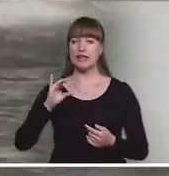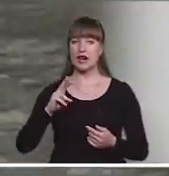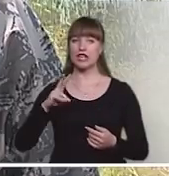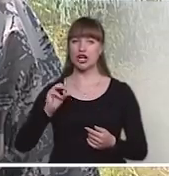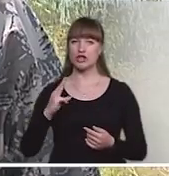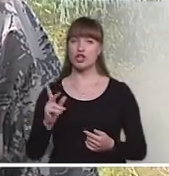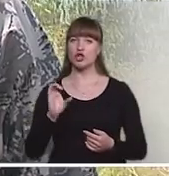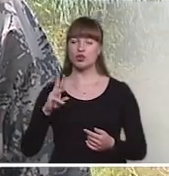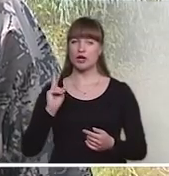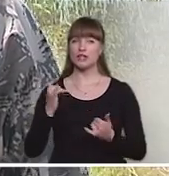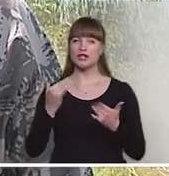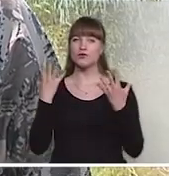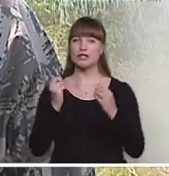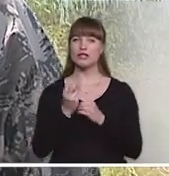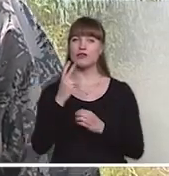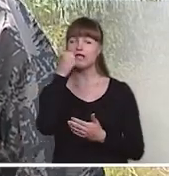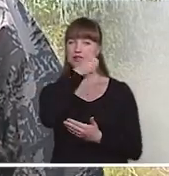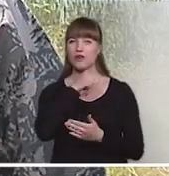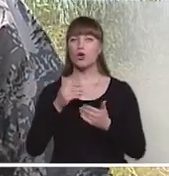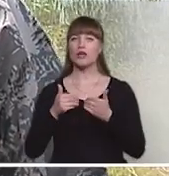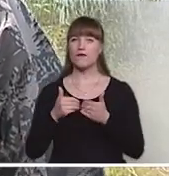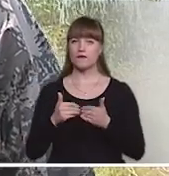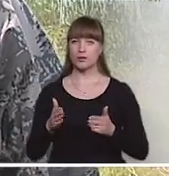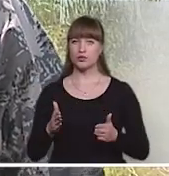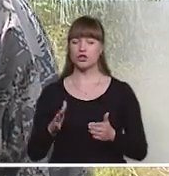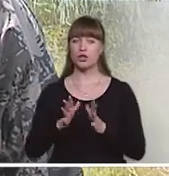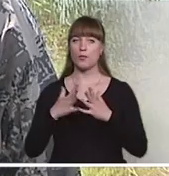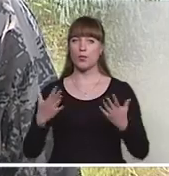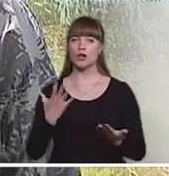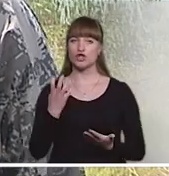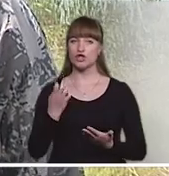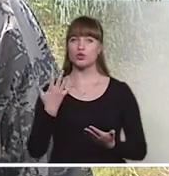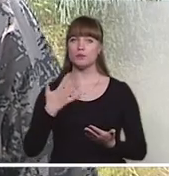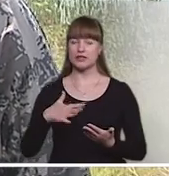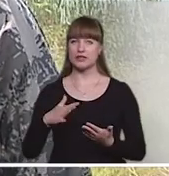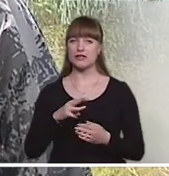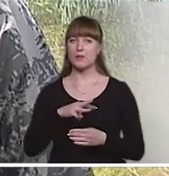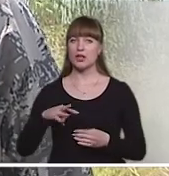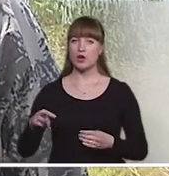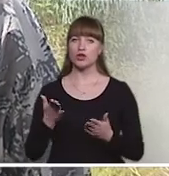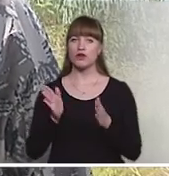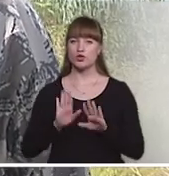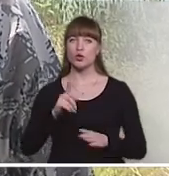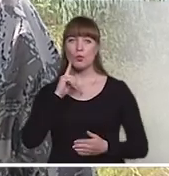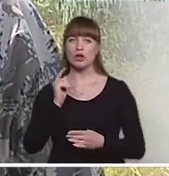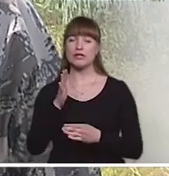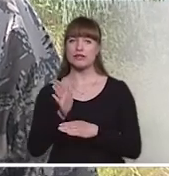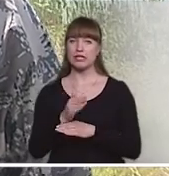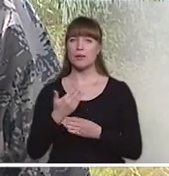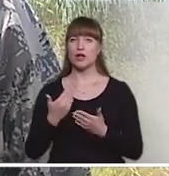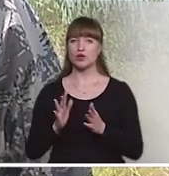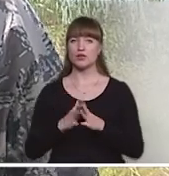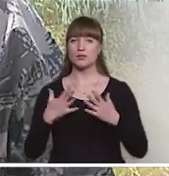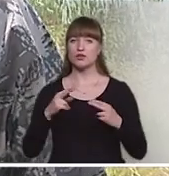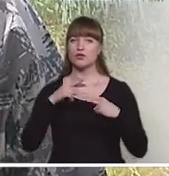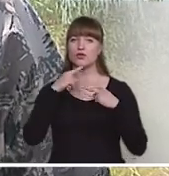судака. На сегодняшний день, вот с 2012 года, выпущено более 450 миллионов штук молоди рыб.